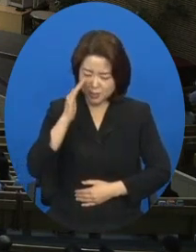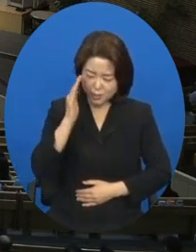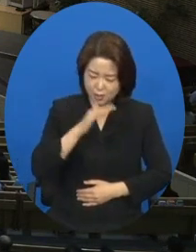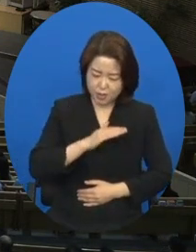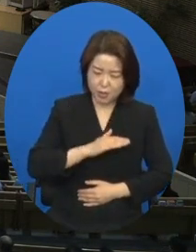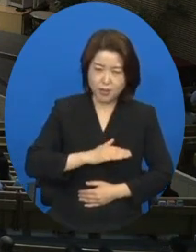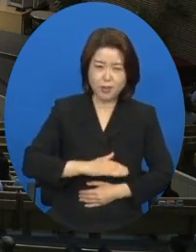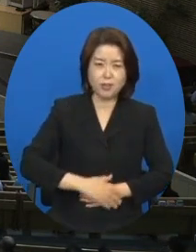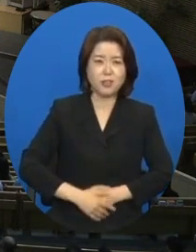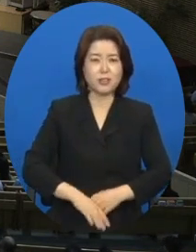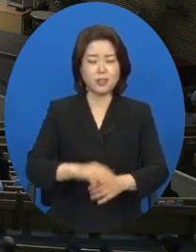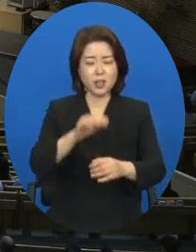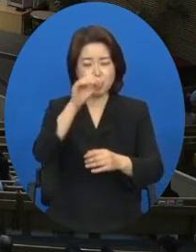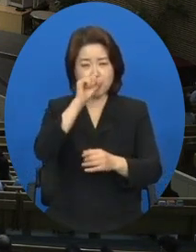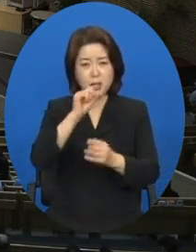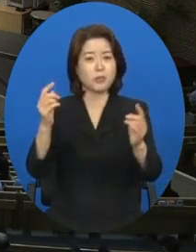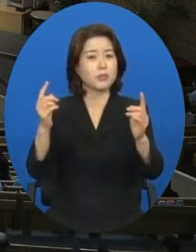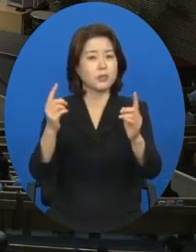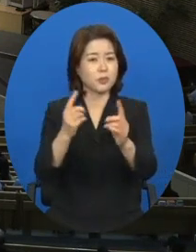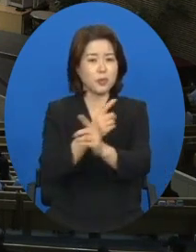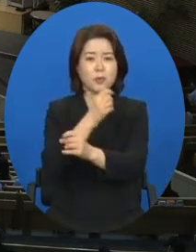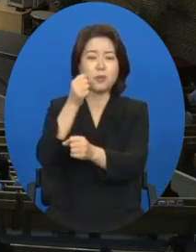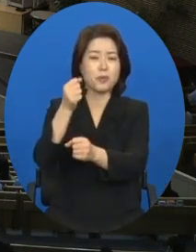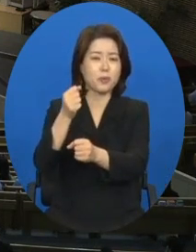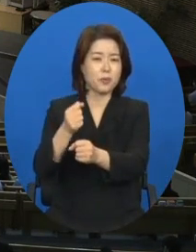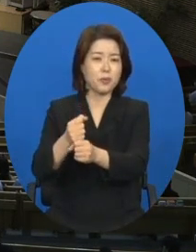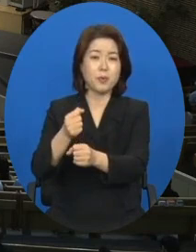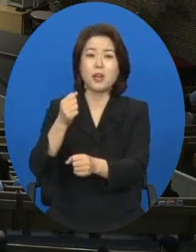악을 섞게 만들고